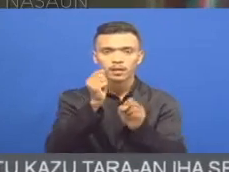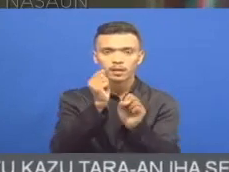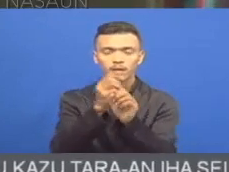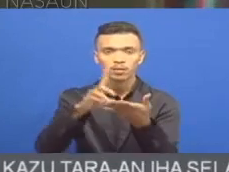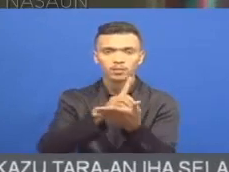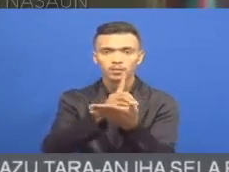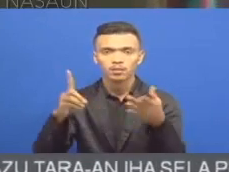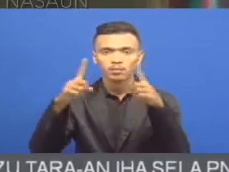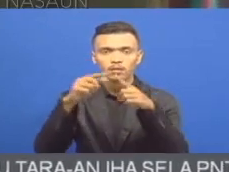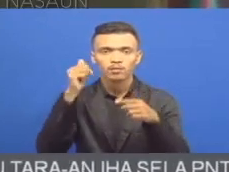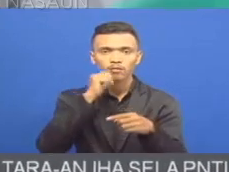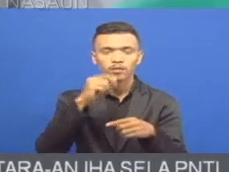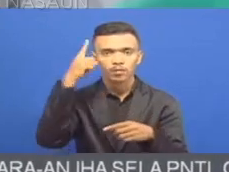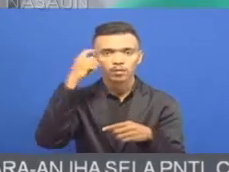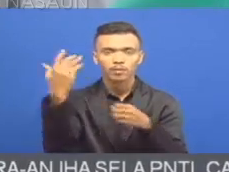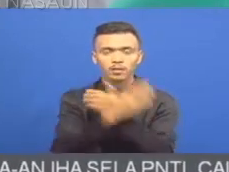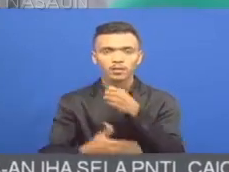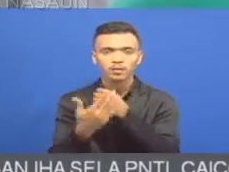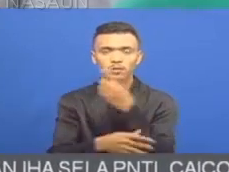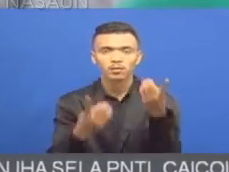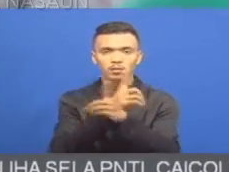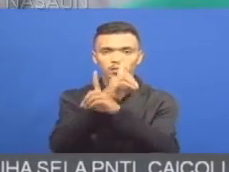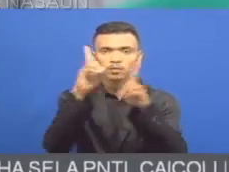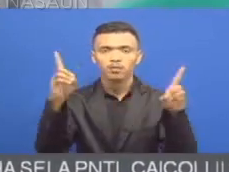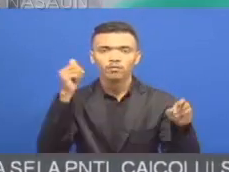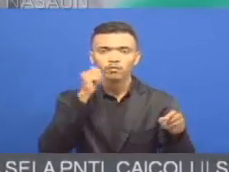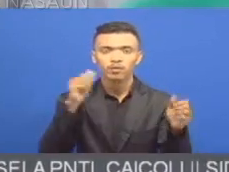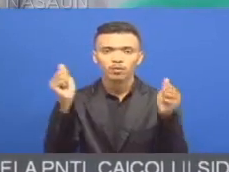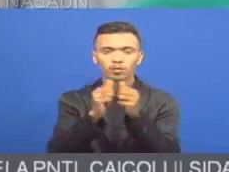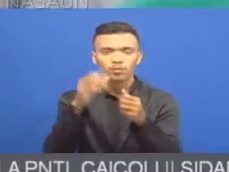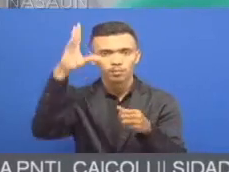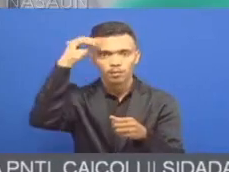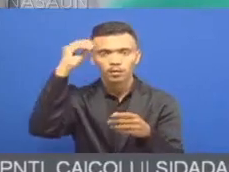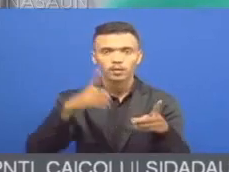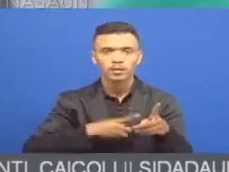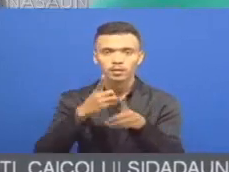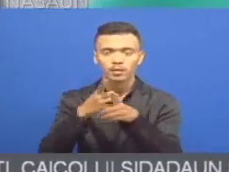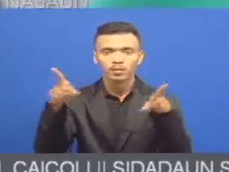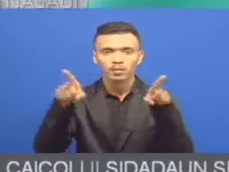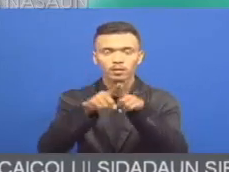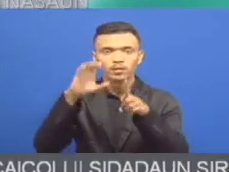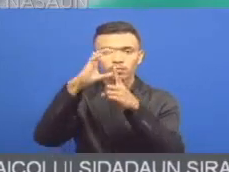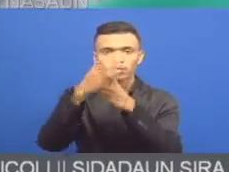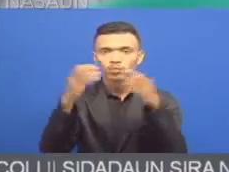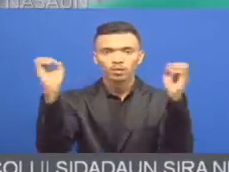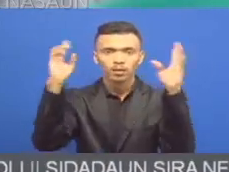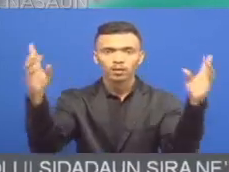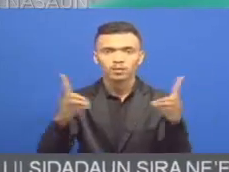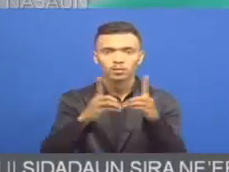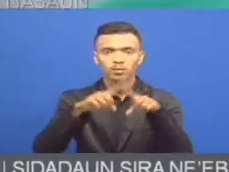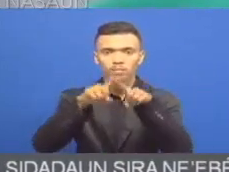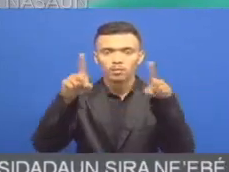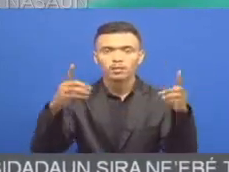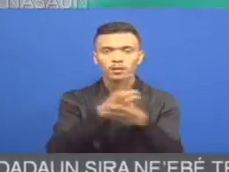diskriminasaun ba feto, tamba na saun demokratika, feto no mane ihe diretu hanesan, kestaun kultura ni ala kontra ma beba demokrasia